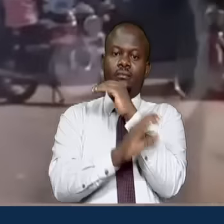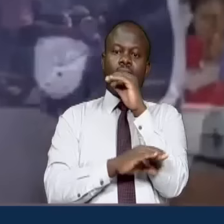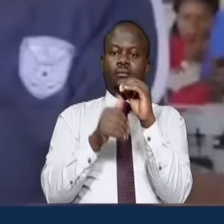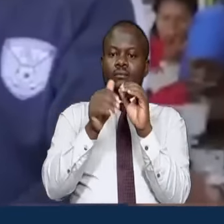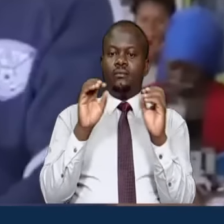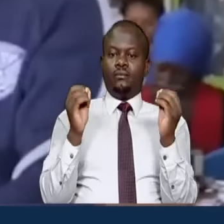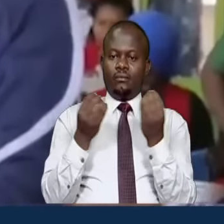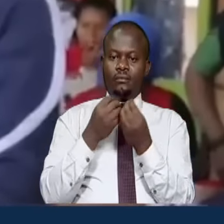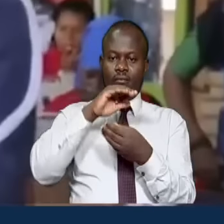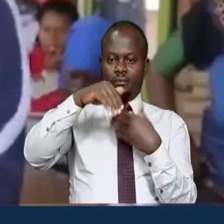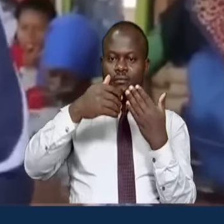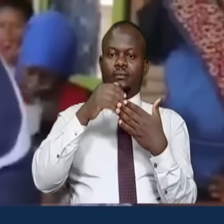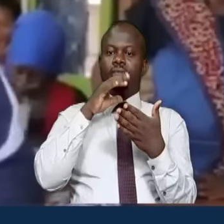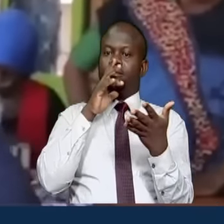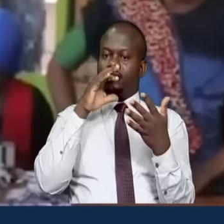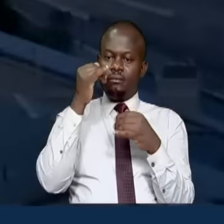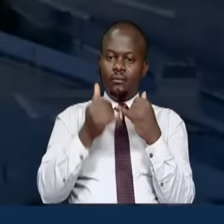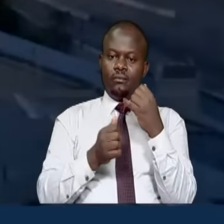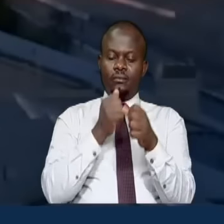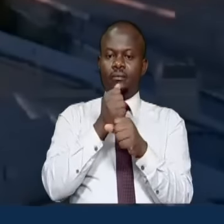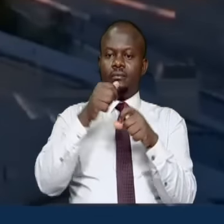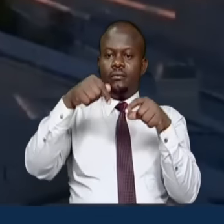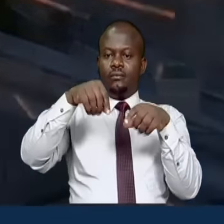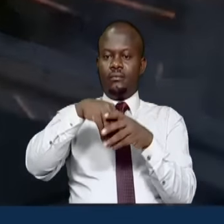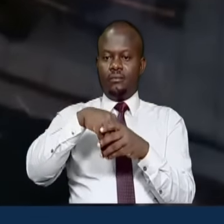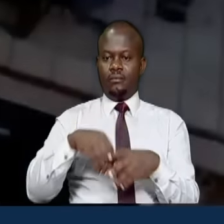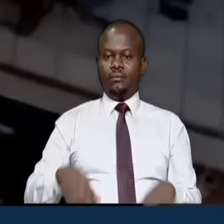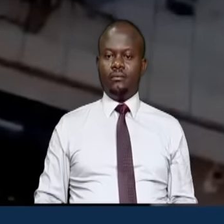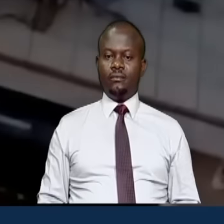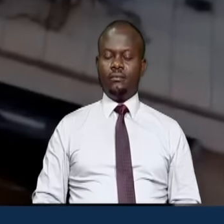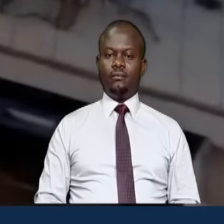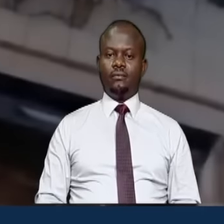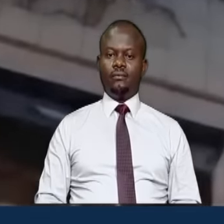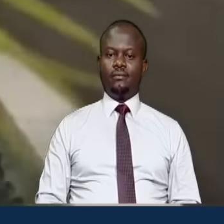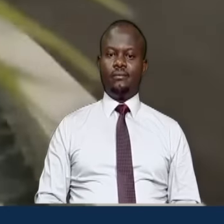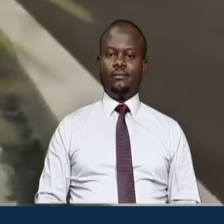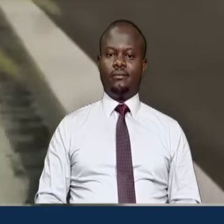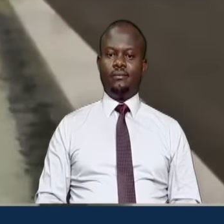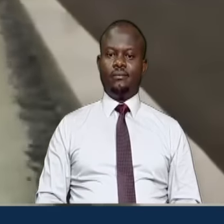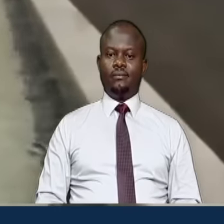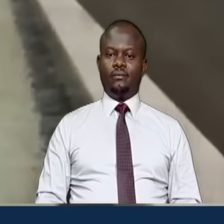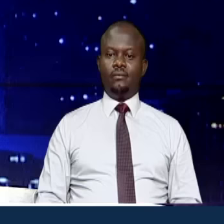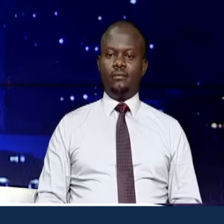by'imiryango yose itegerejwe mu mpera z'uyu mwaka turimo Placide Nyishuti I Kigali